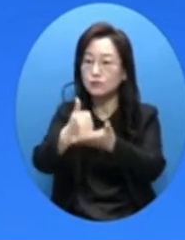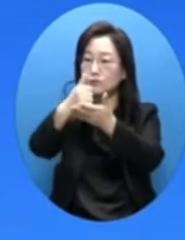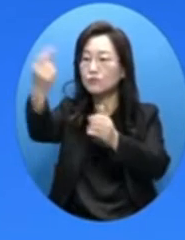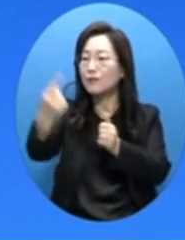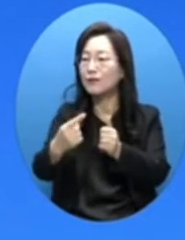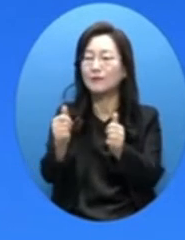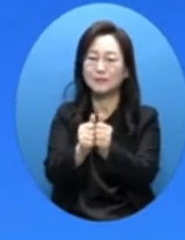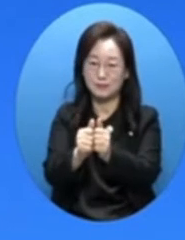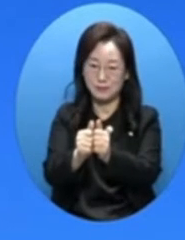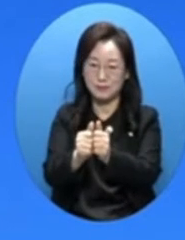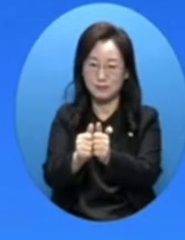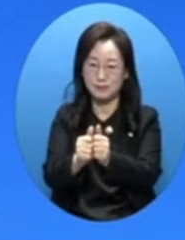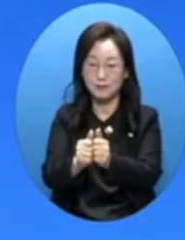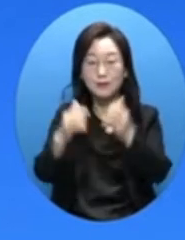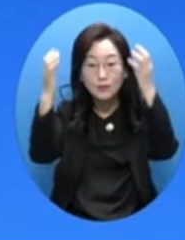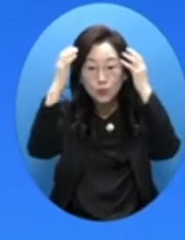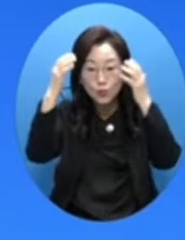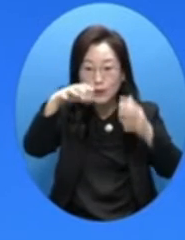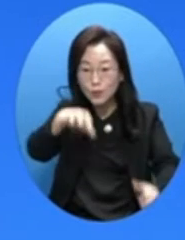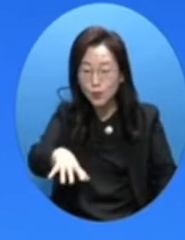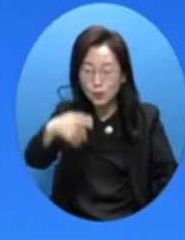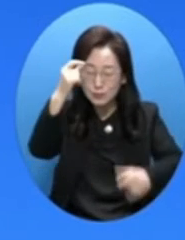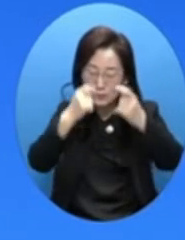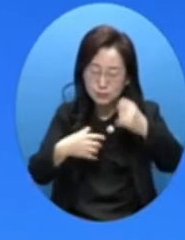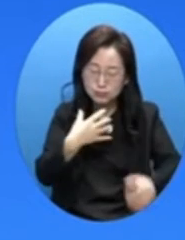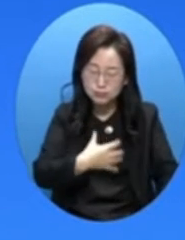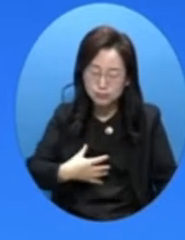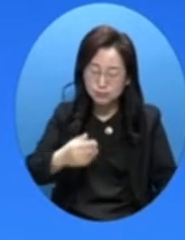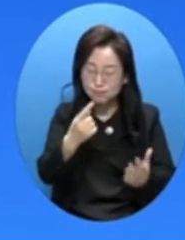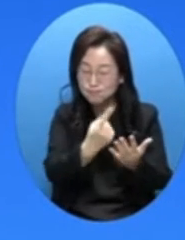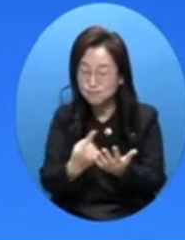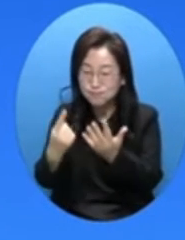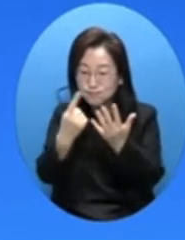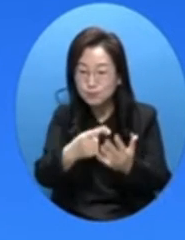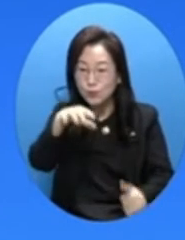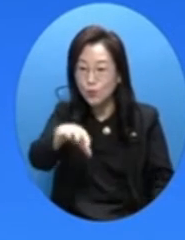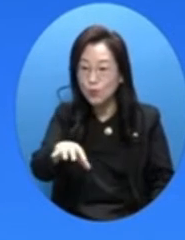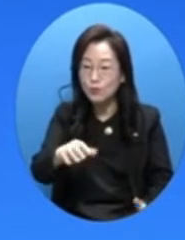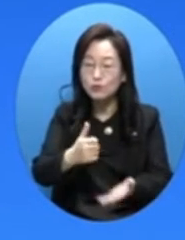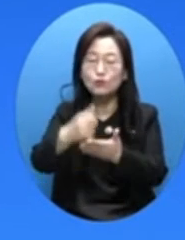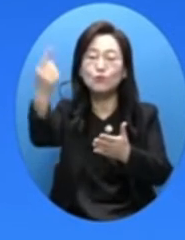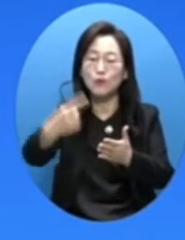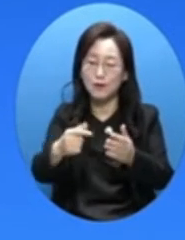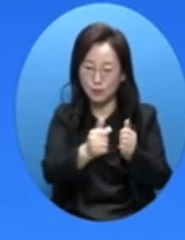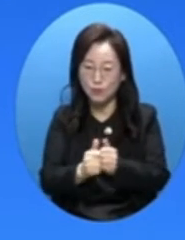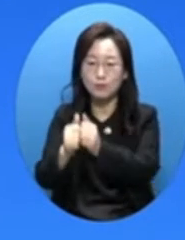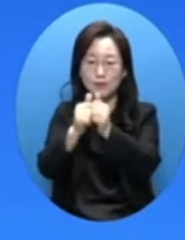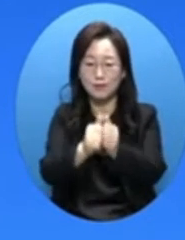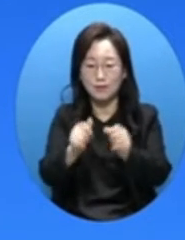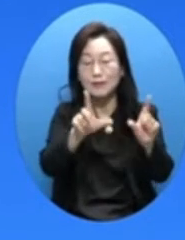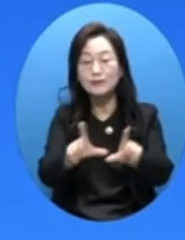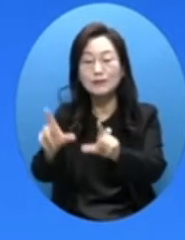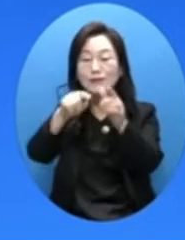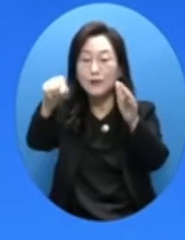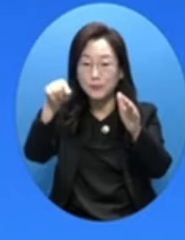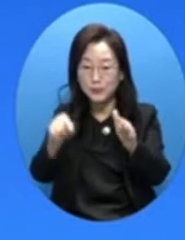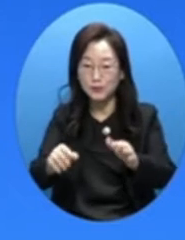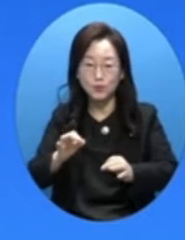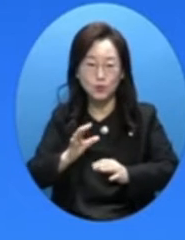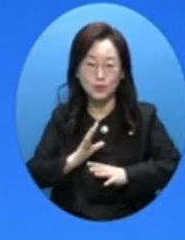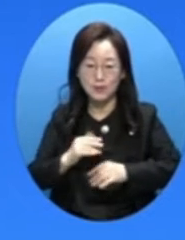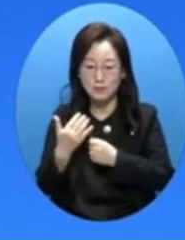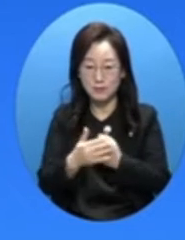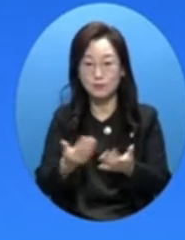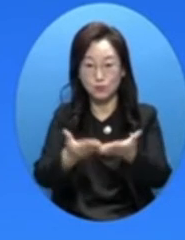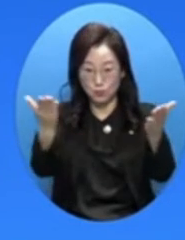하시는 것입니다. 고난의 자리에, 슬픔의 자리에, 외로움의 자리에 우리 주님이 함께 하시며 우리가 동행하시며 우리 삶 가운데 놀라운 은혜를 베풀고